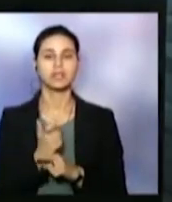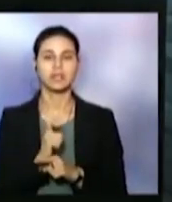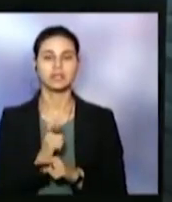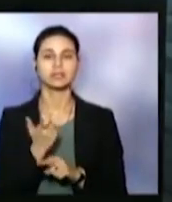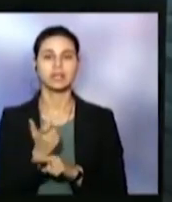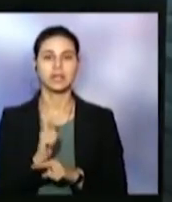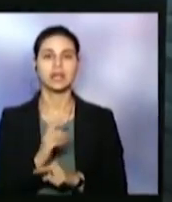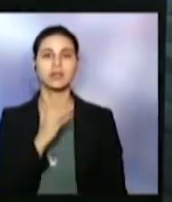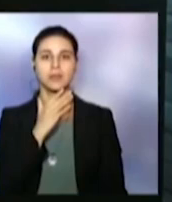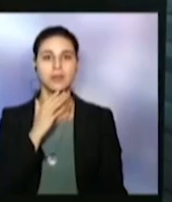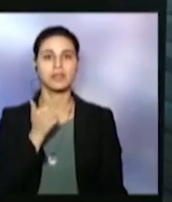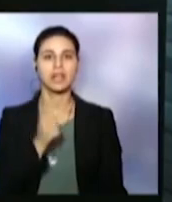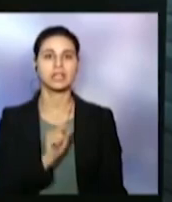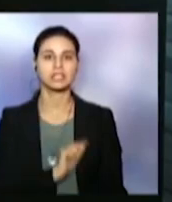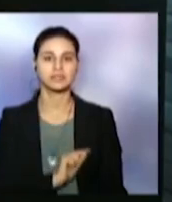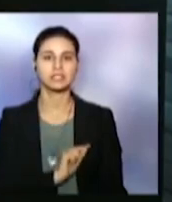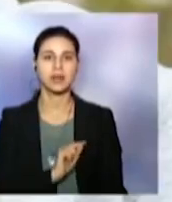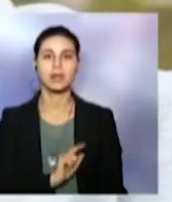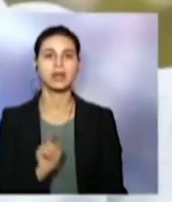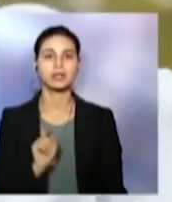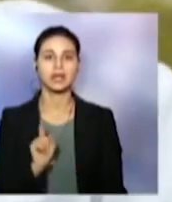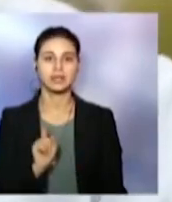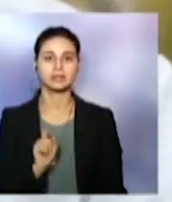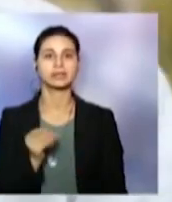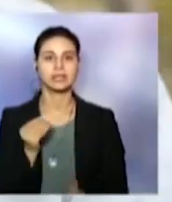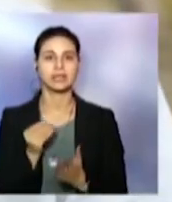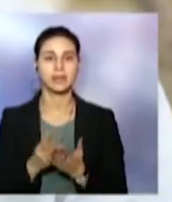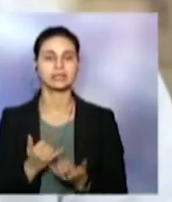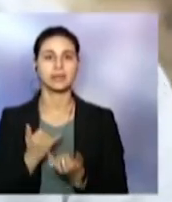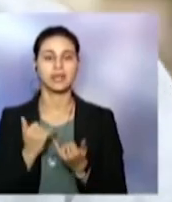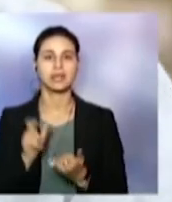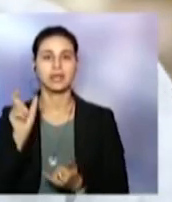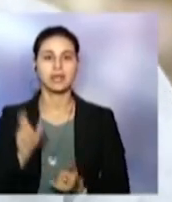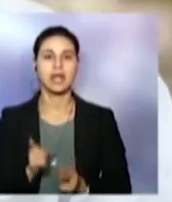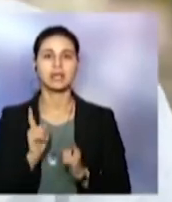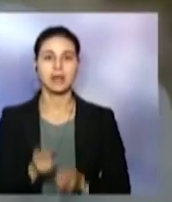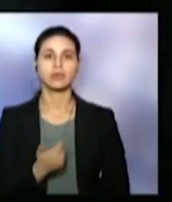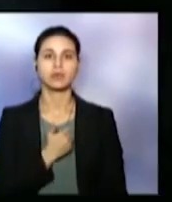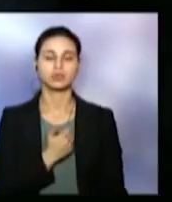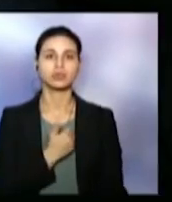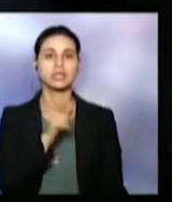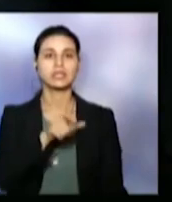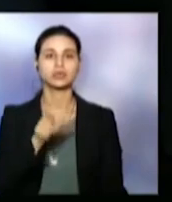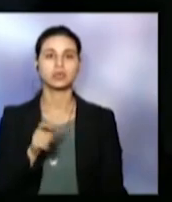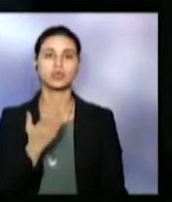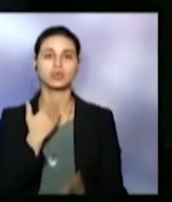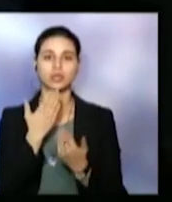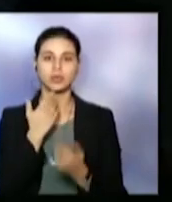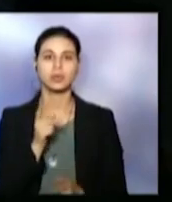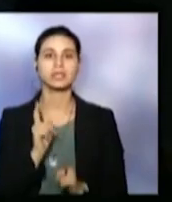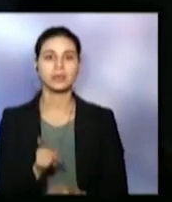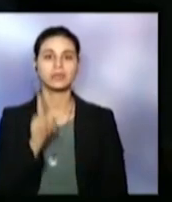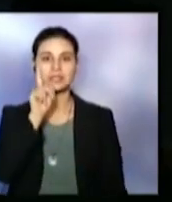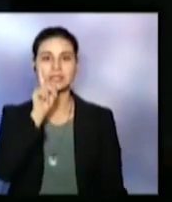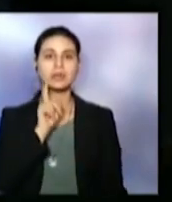ძალიან ძალიან ბევრი კარგი თვისება, რაც დასაფასებელია. თემიკოს ნამდვილად უნდა საზოგადოებასთან ურთიერთობა,